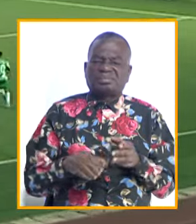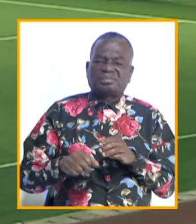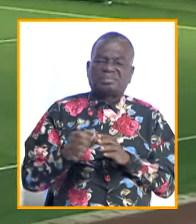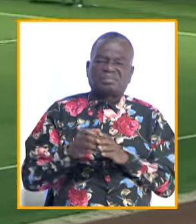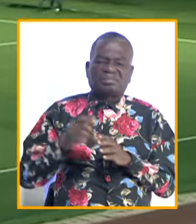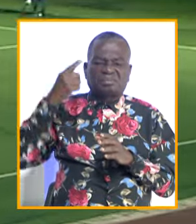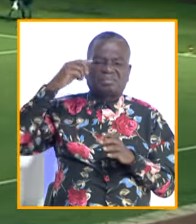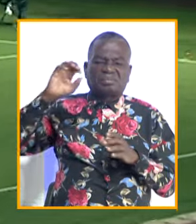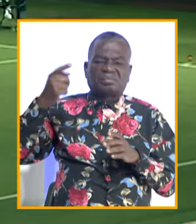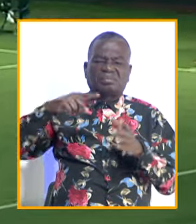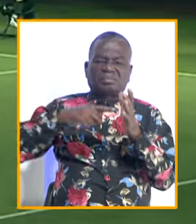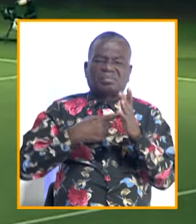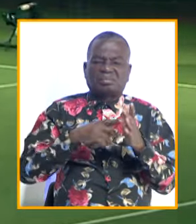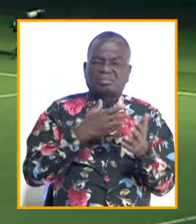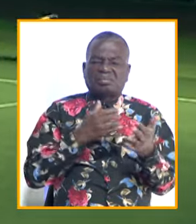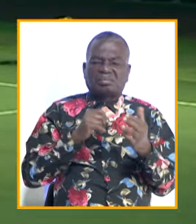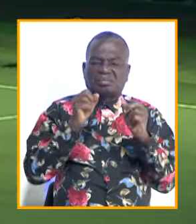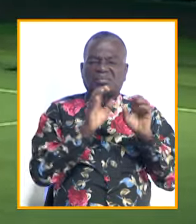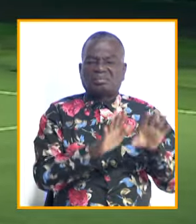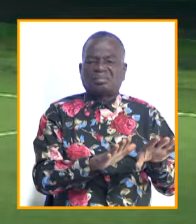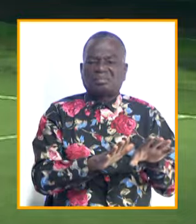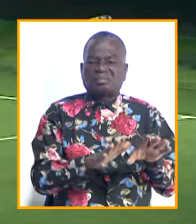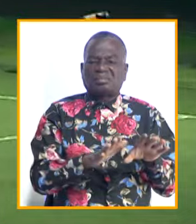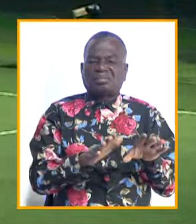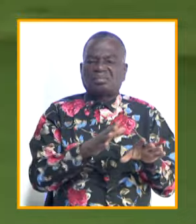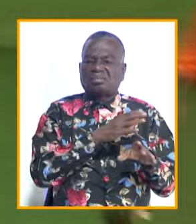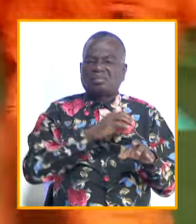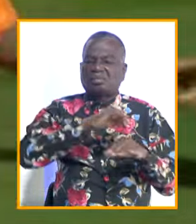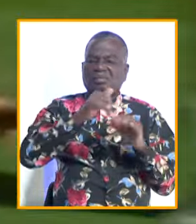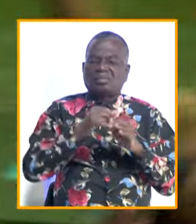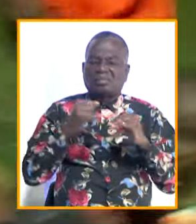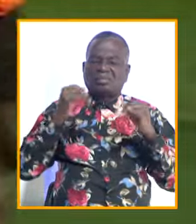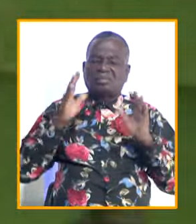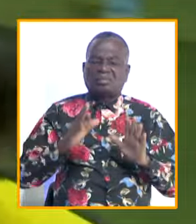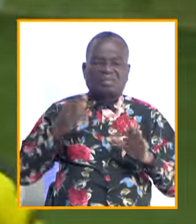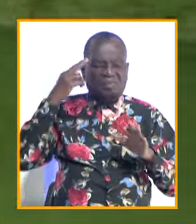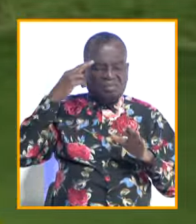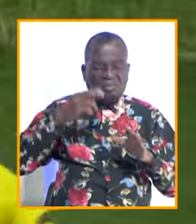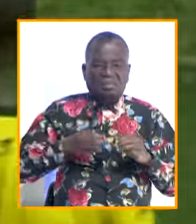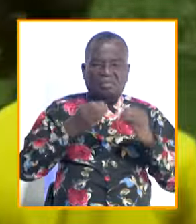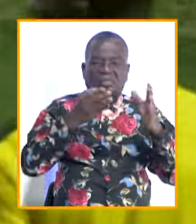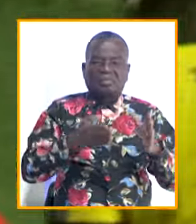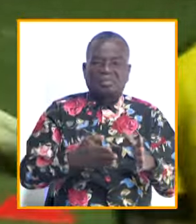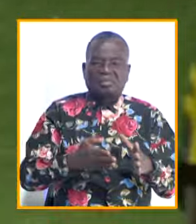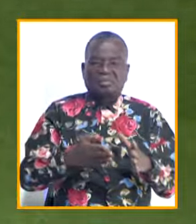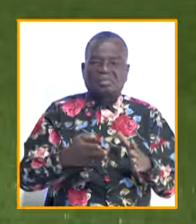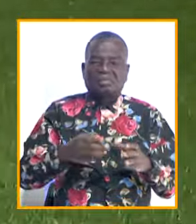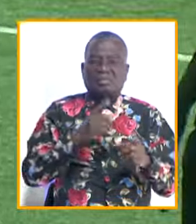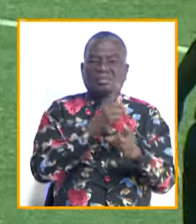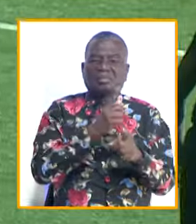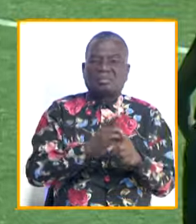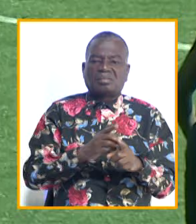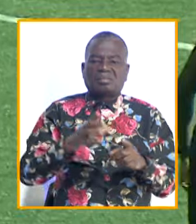titre pour la première fois, n'entendent pas lâcher du lest. Constant Wayou et ses coéquipiers rêvent de remettre le couvert afin de conserver leur